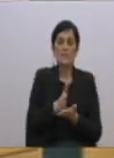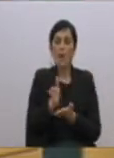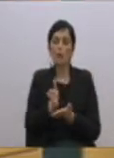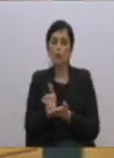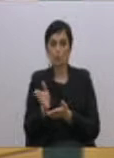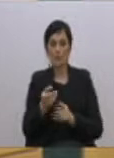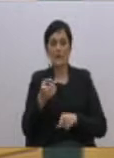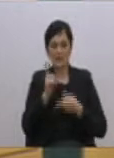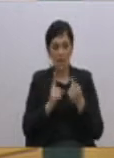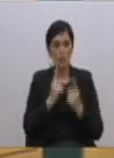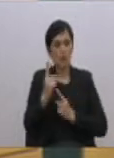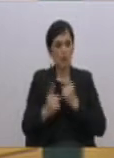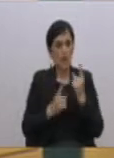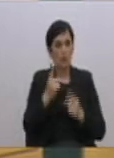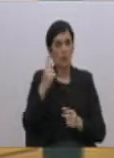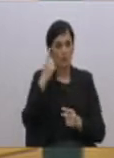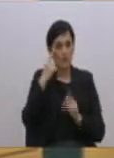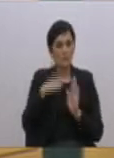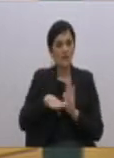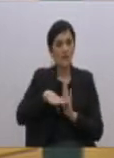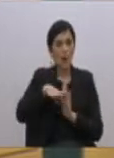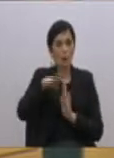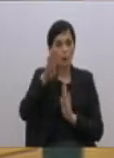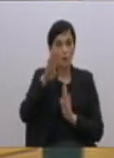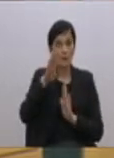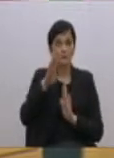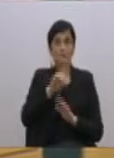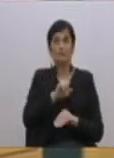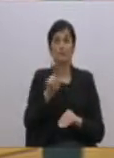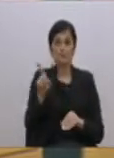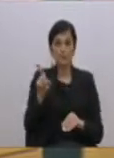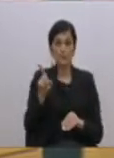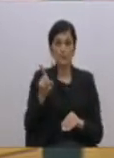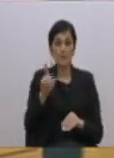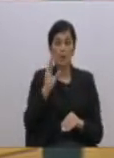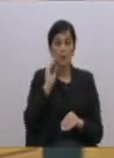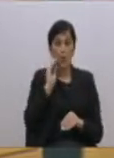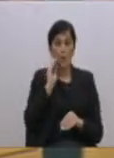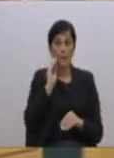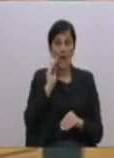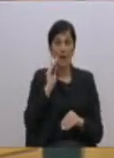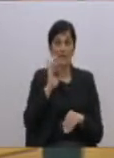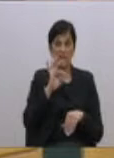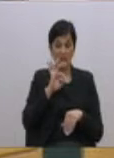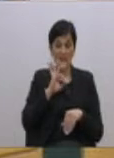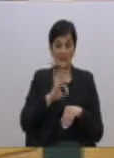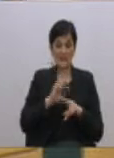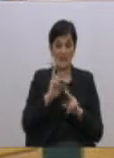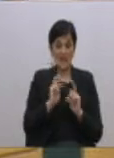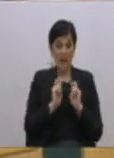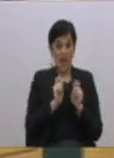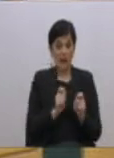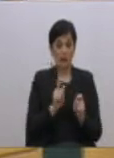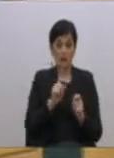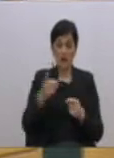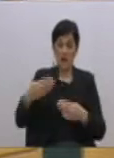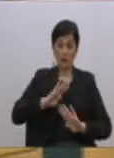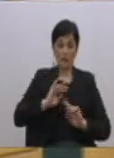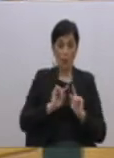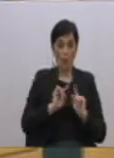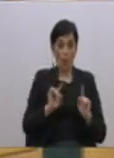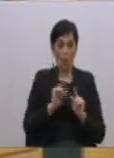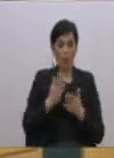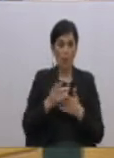შეიძლება რეალურად რეფორმაზე ვიფიქროთ და გაუმჯობესებაზე. მაგრამ რასაკვირველია, რომ როდესაც დიაგნოზი ისმება ისეთი, რასაც გვთავაზობს ოპოზიცია,